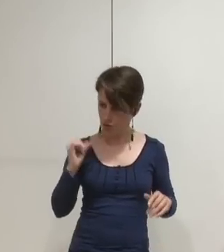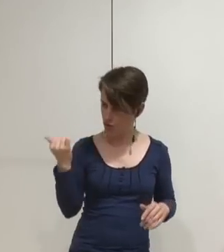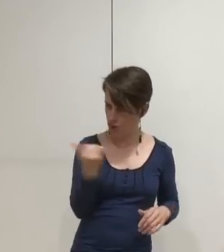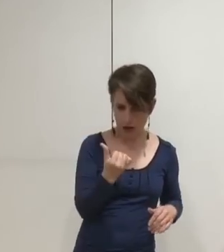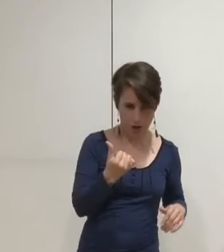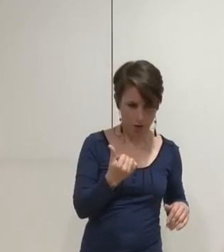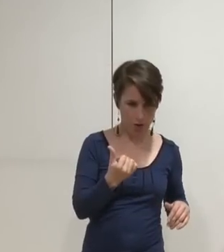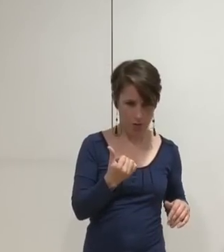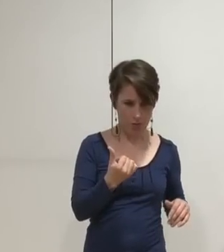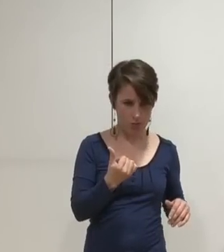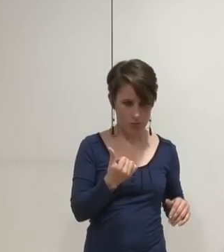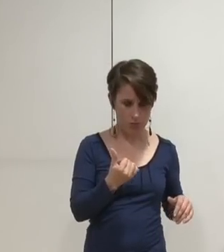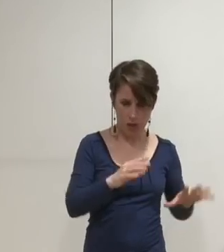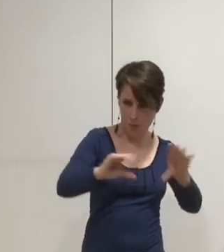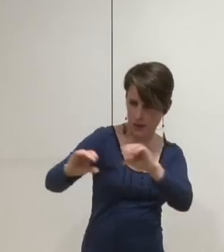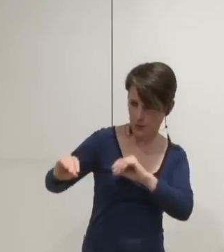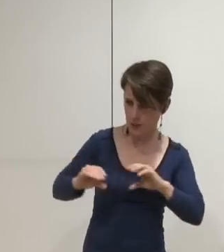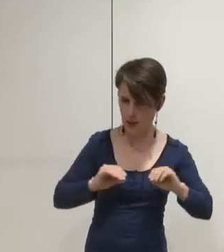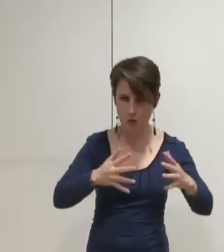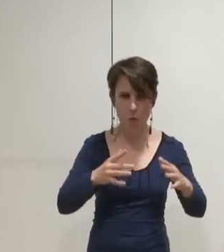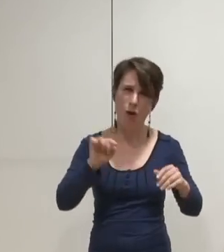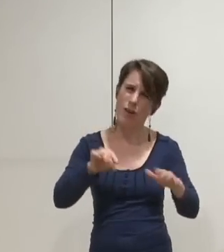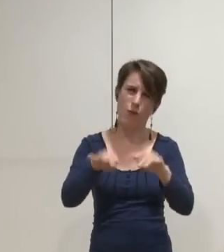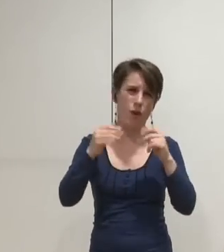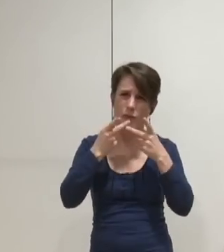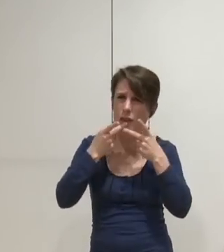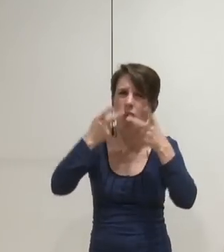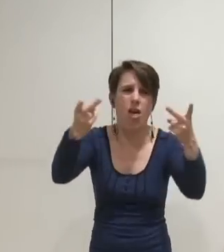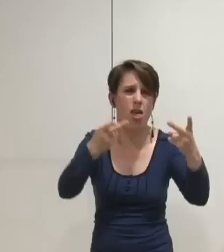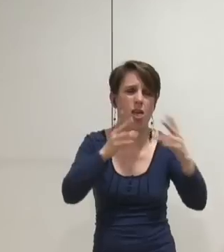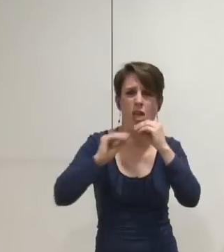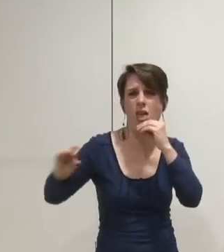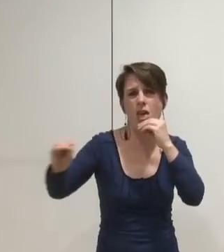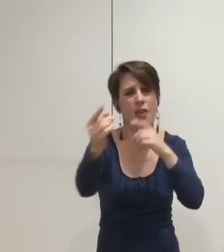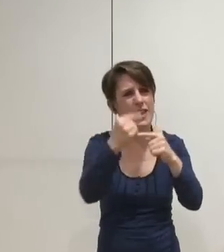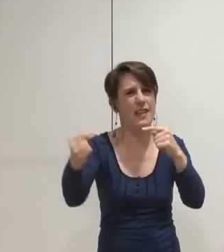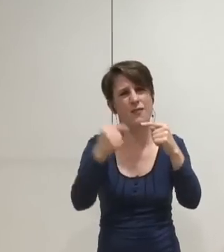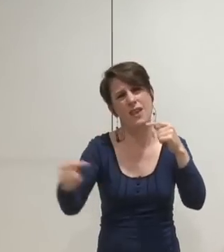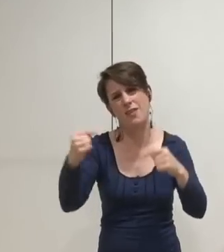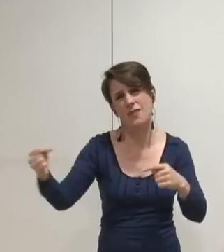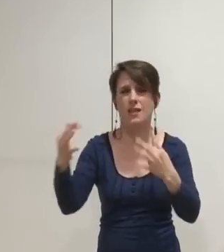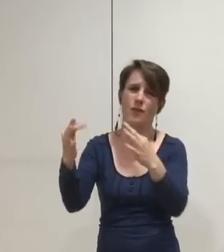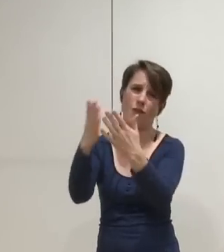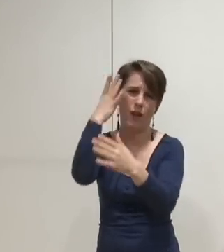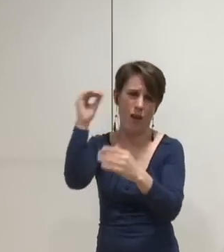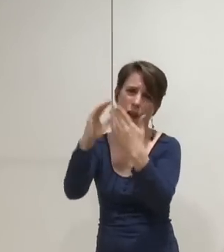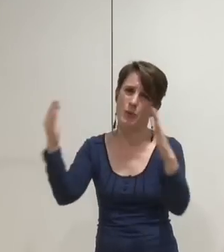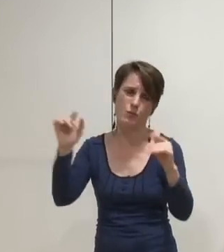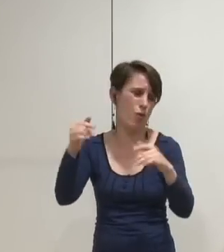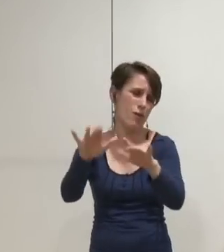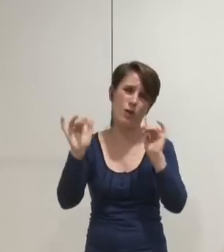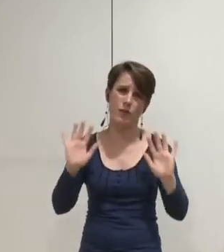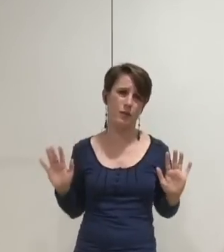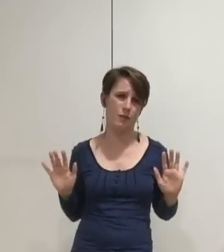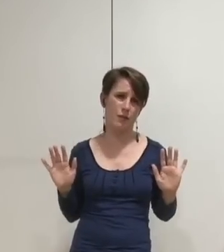aussi de contribuer au buzz négatif autour de cette cet équipement il faut aussi que nous soyons conscients que cet